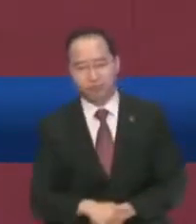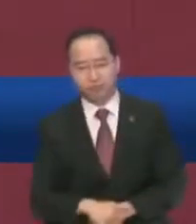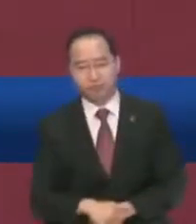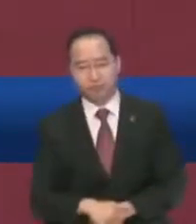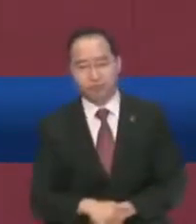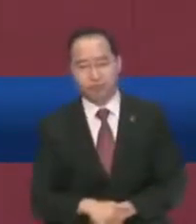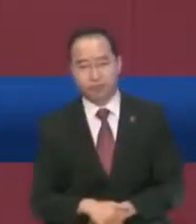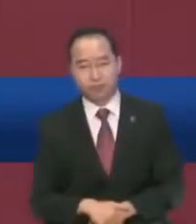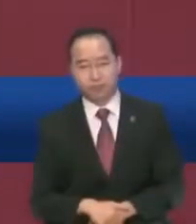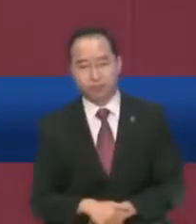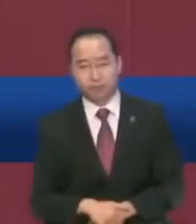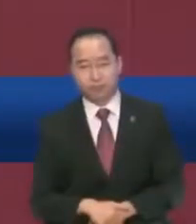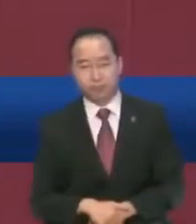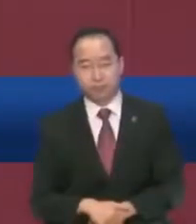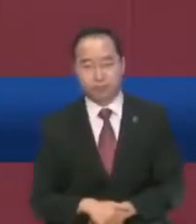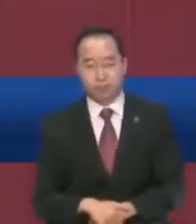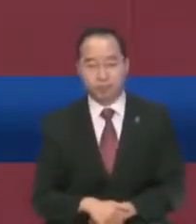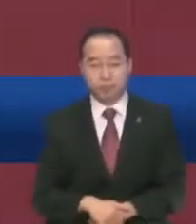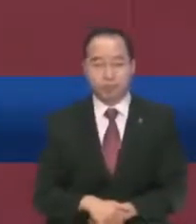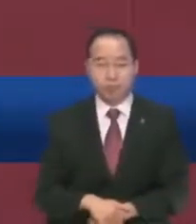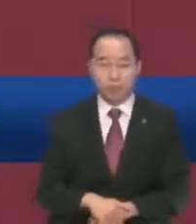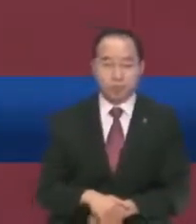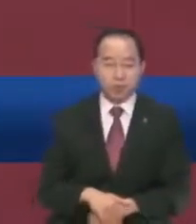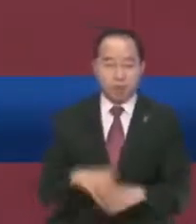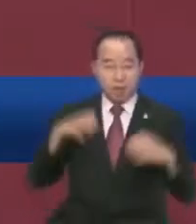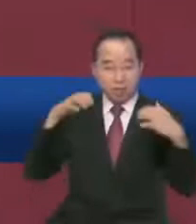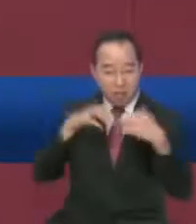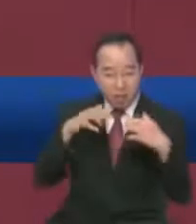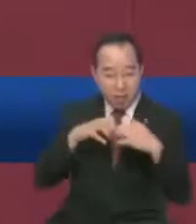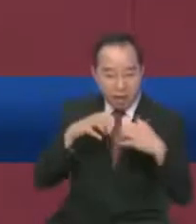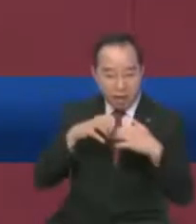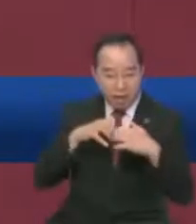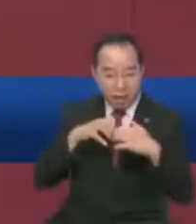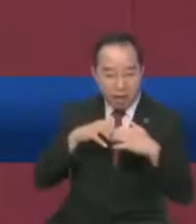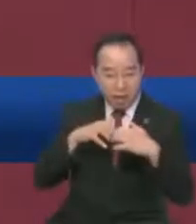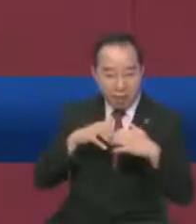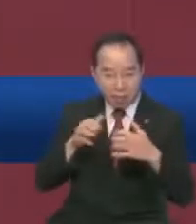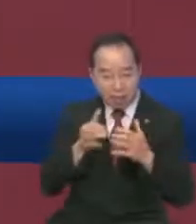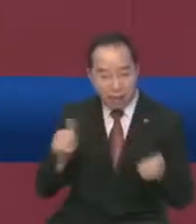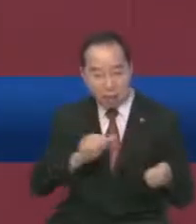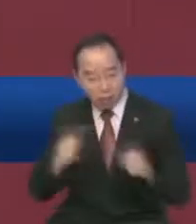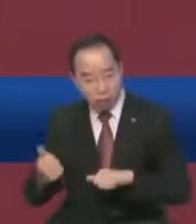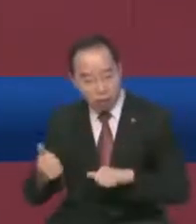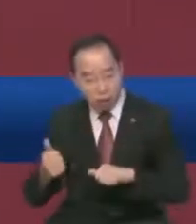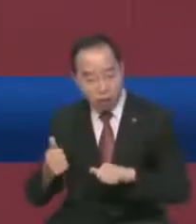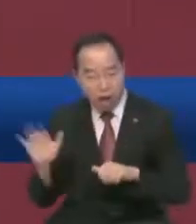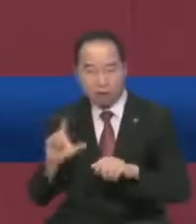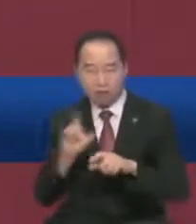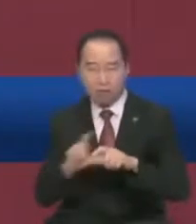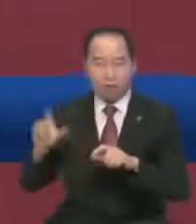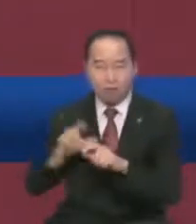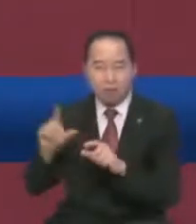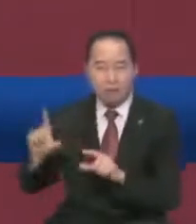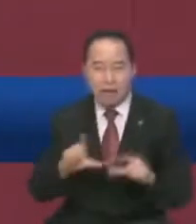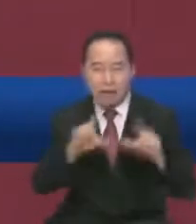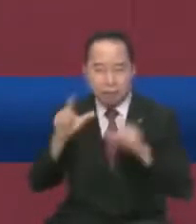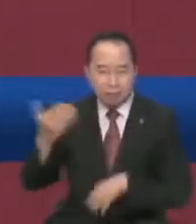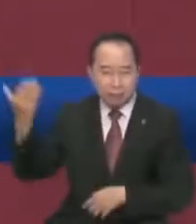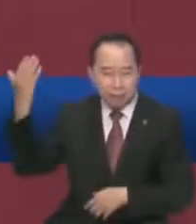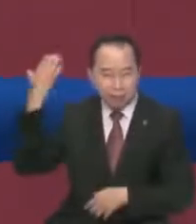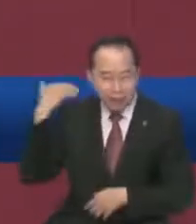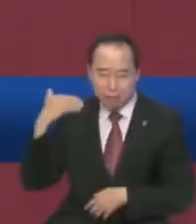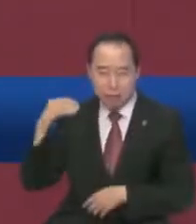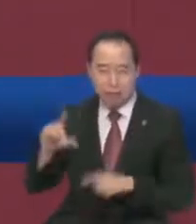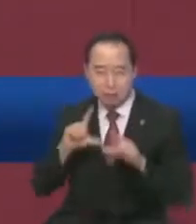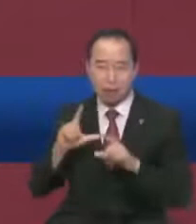전쟁은 생명만 앗아가는 것이 아닙니다. 사람들의 일상도 송두리째 앗아갑니다.